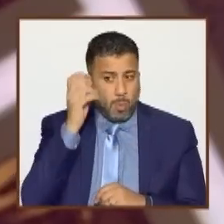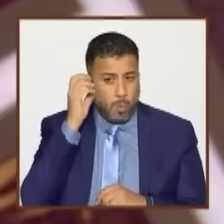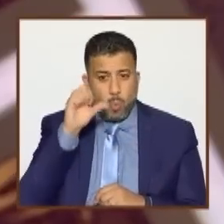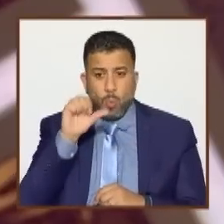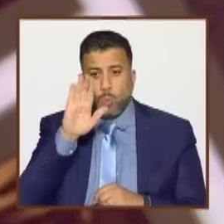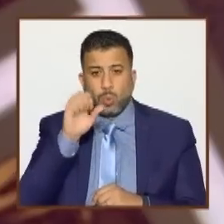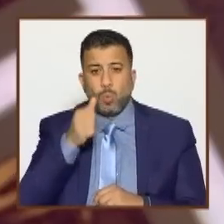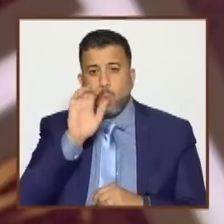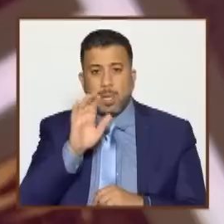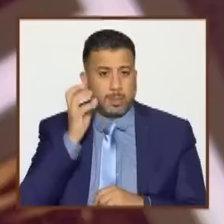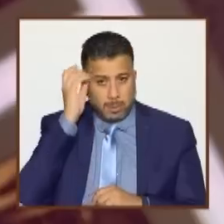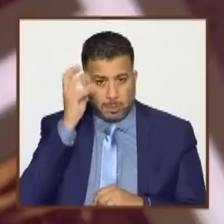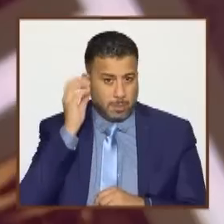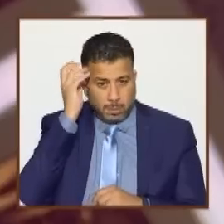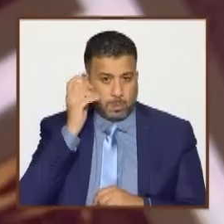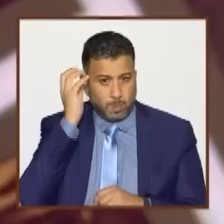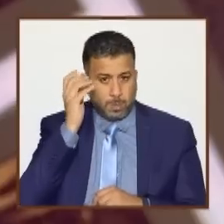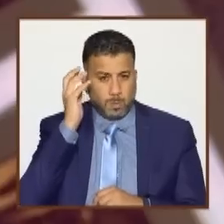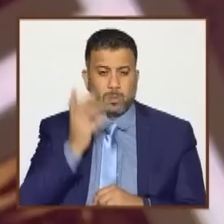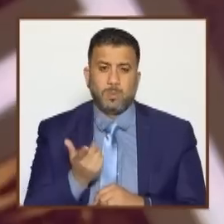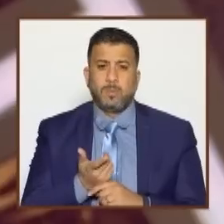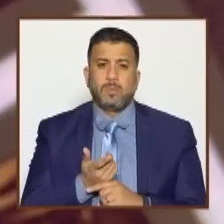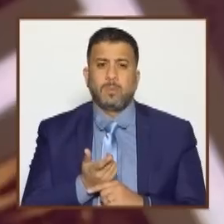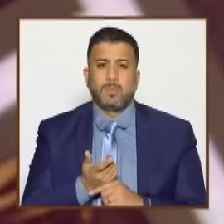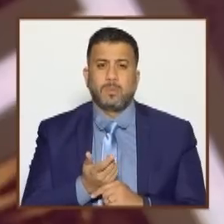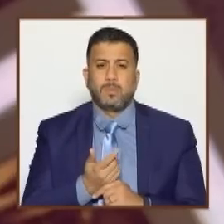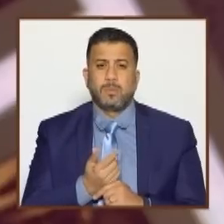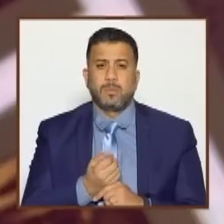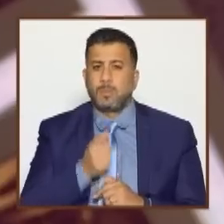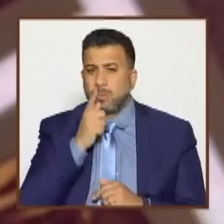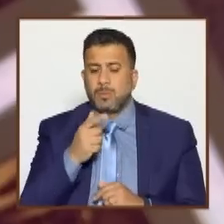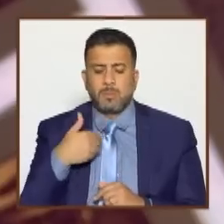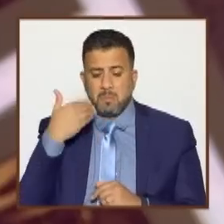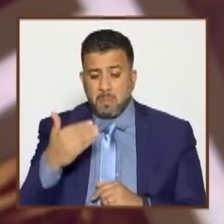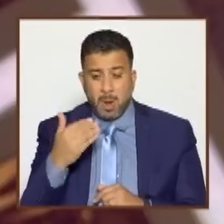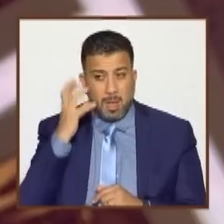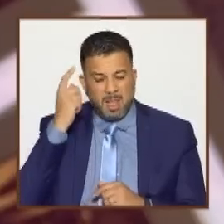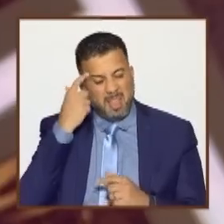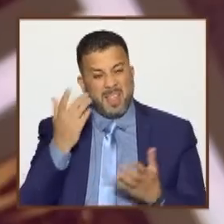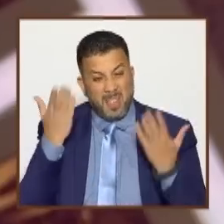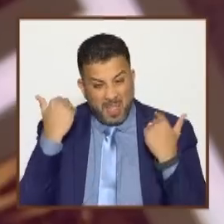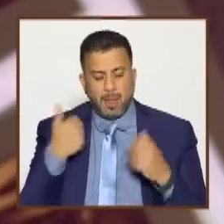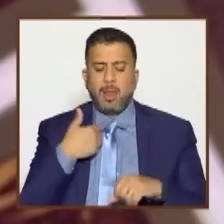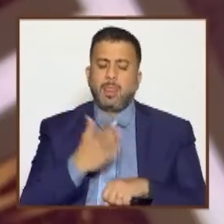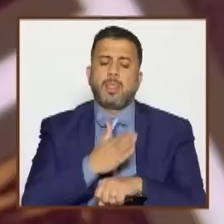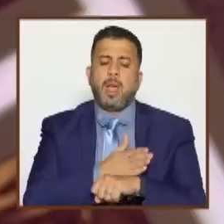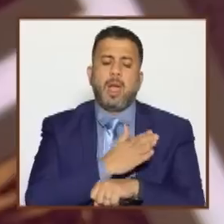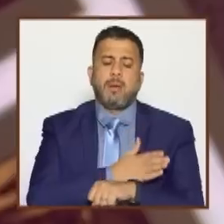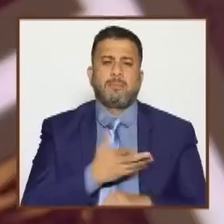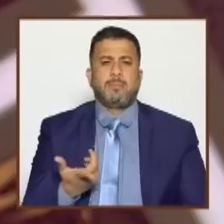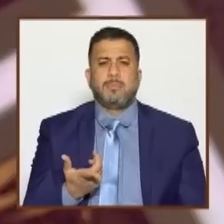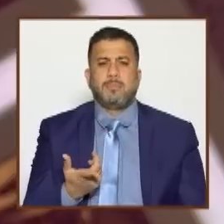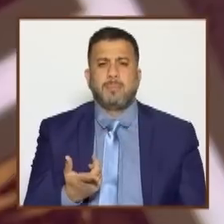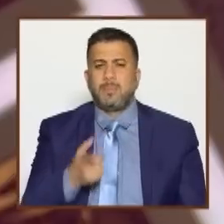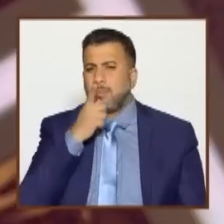ويستقيم، هذا قول النبي عليه الصلاة والسلام. تقول يعني أشعر بتعب بعد ذلك، تقول بأن الوالدة تقول لي لا هذا